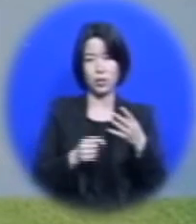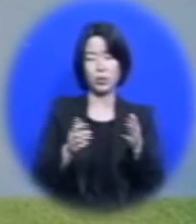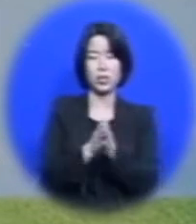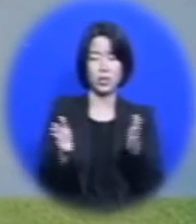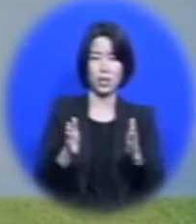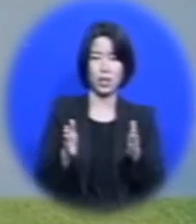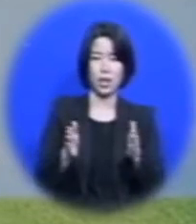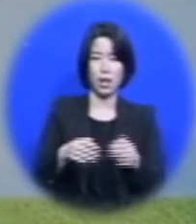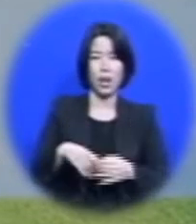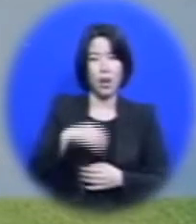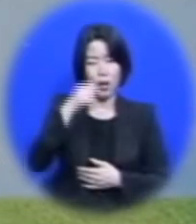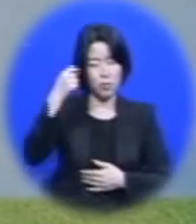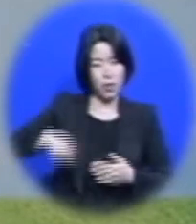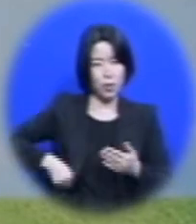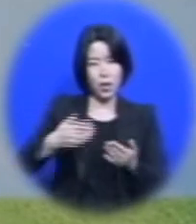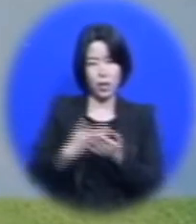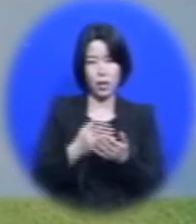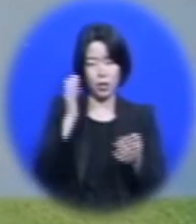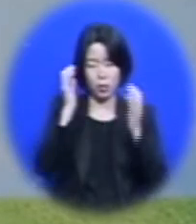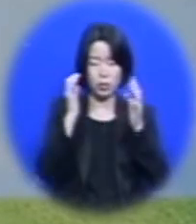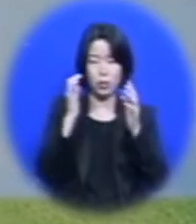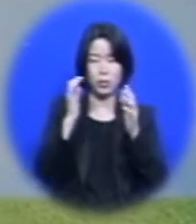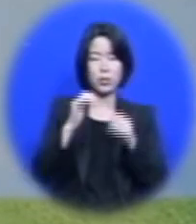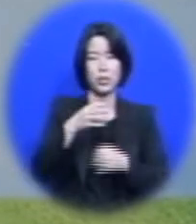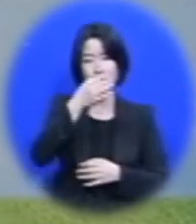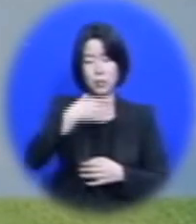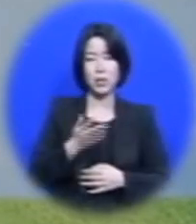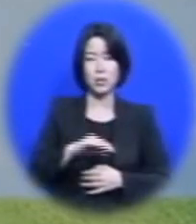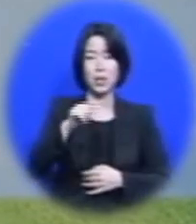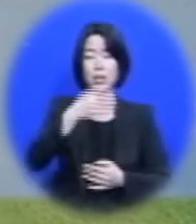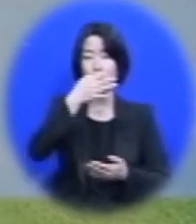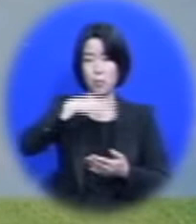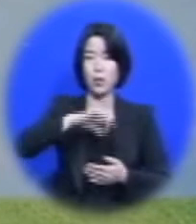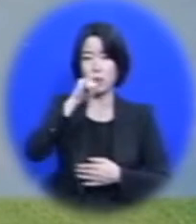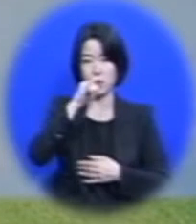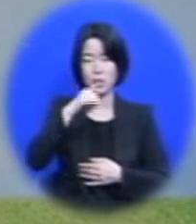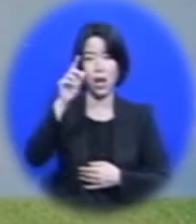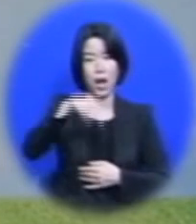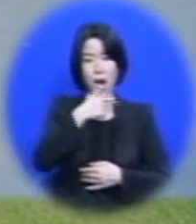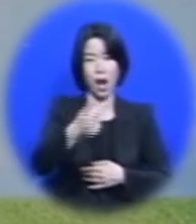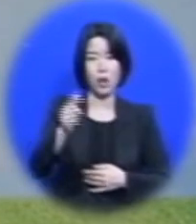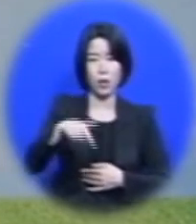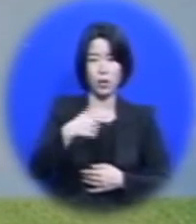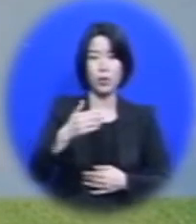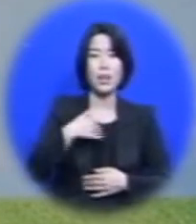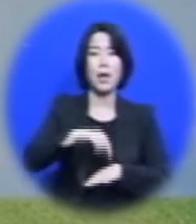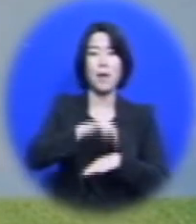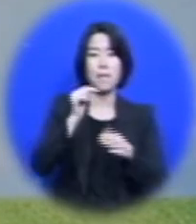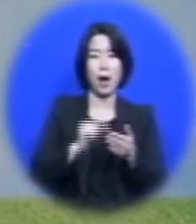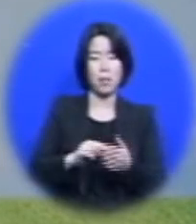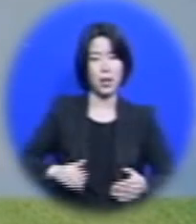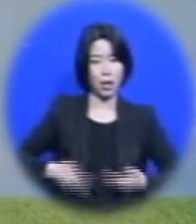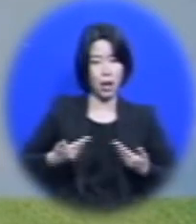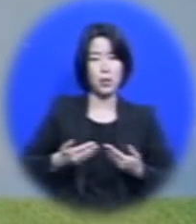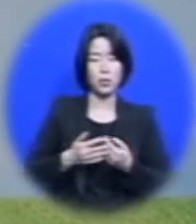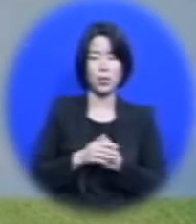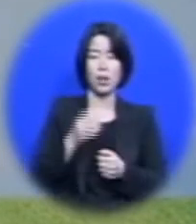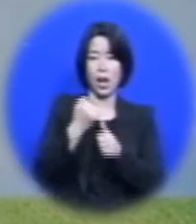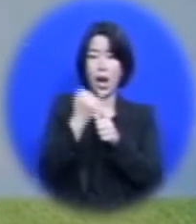회개는 고통스러웠지만 그만한 보람도 있었다. 하루하루 내 마음이 가벼워졌다.